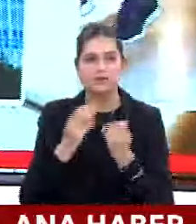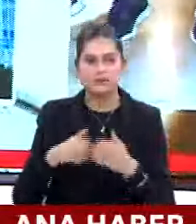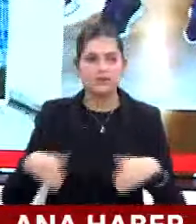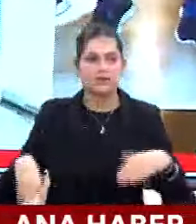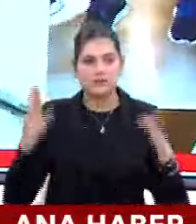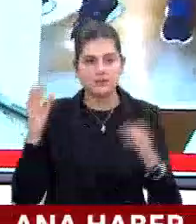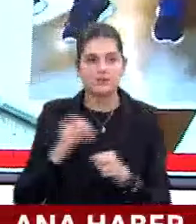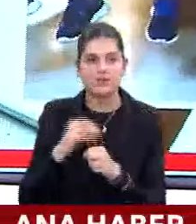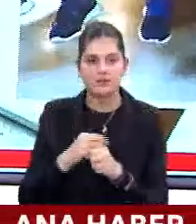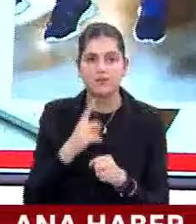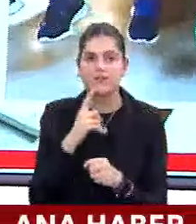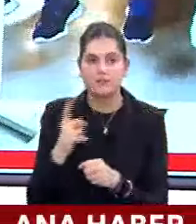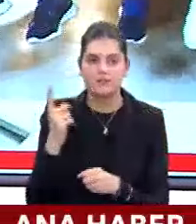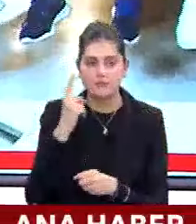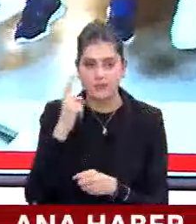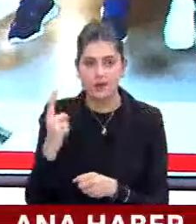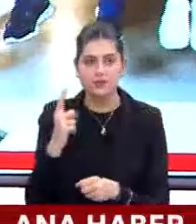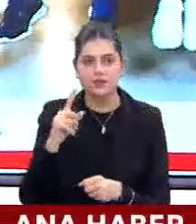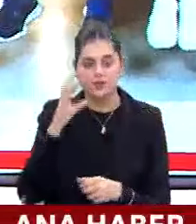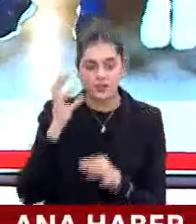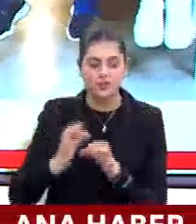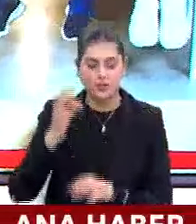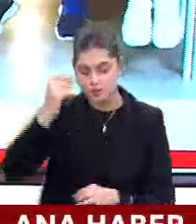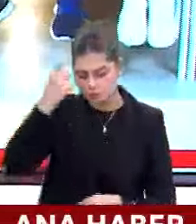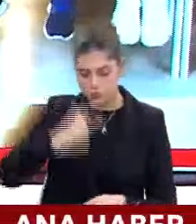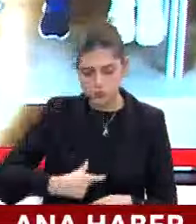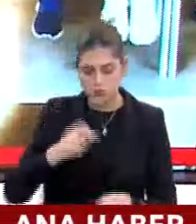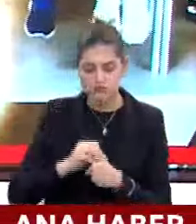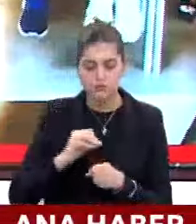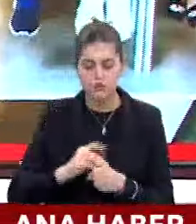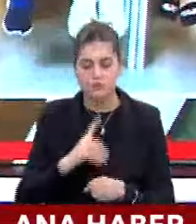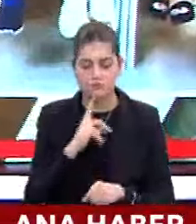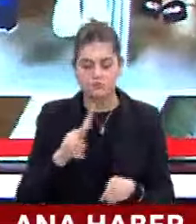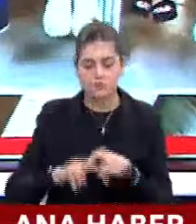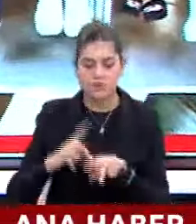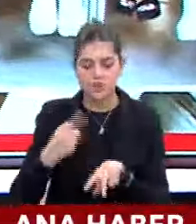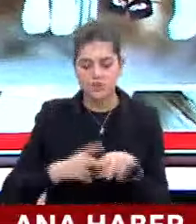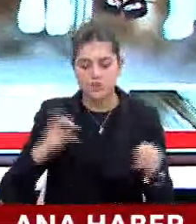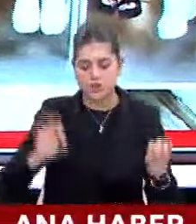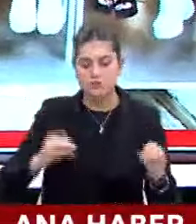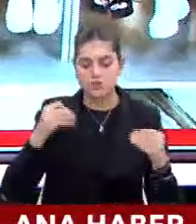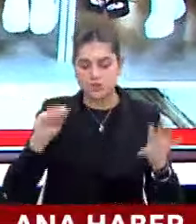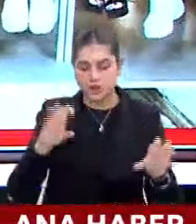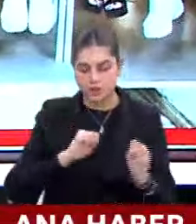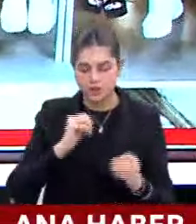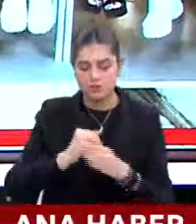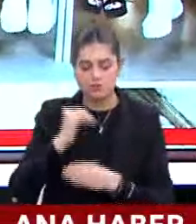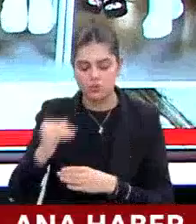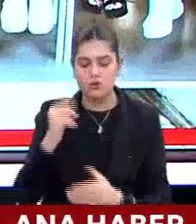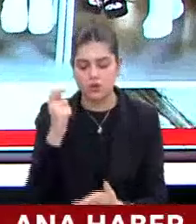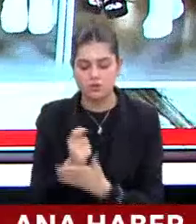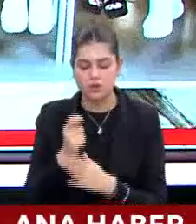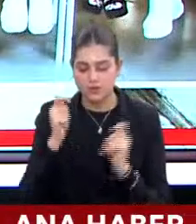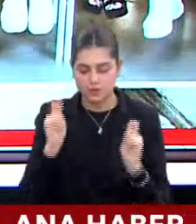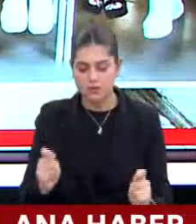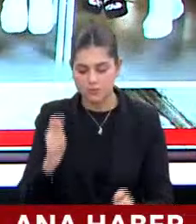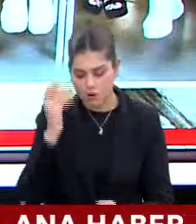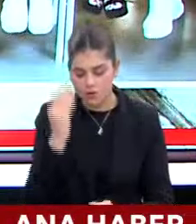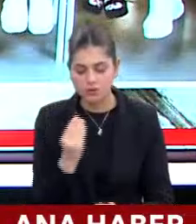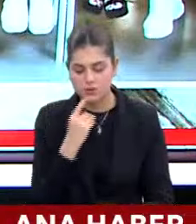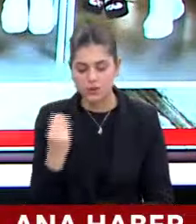Lending Club'ın baş müşteri sorumlusu Mark Elliott diyor ki şimdi satın al sonra öde zaten yapacağınız alışverişler